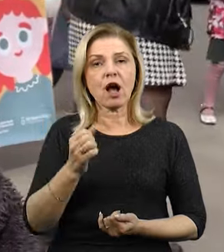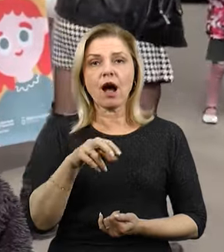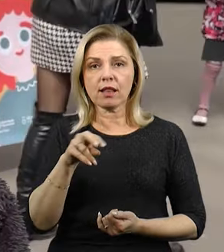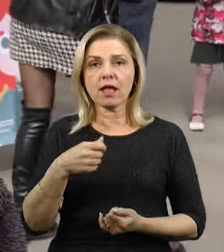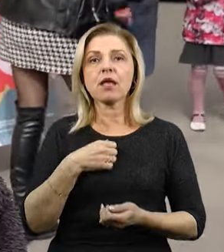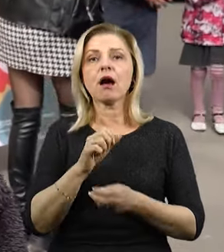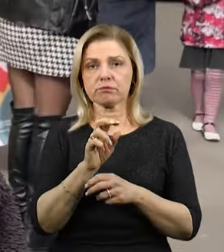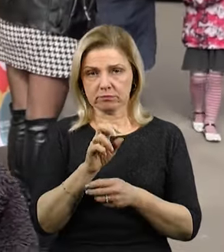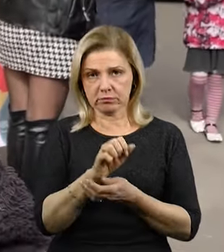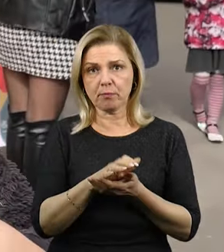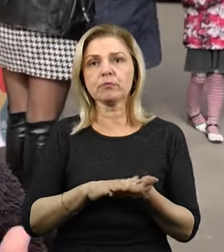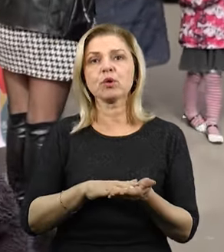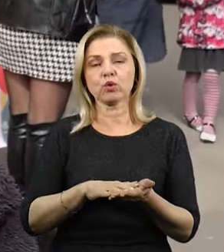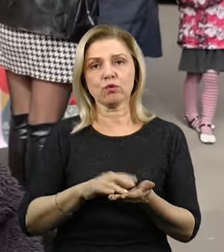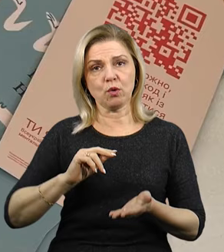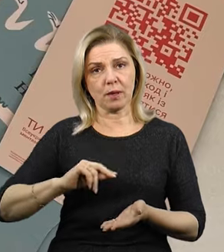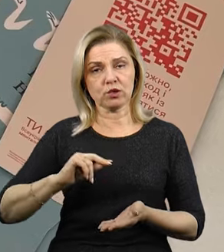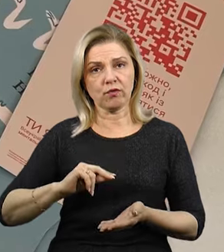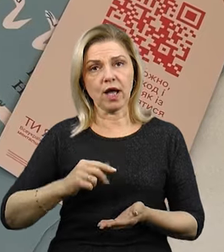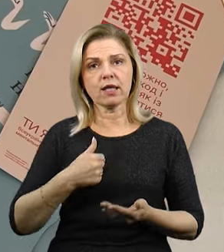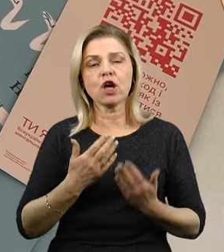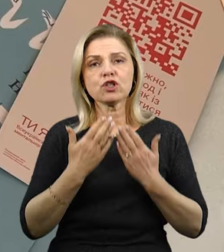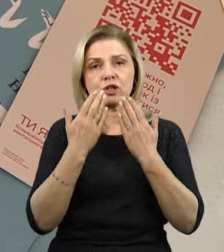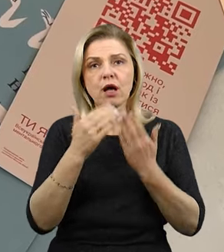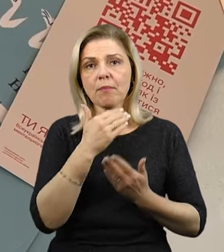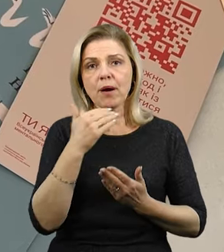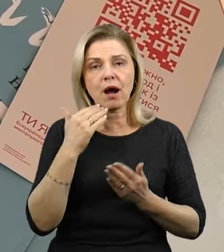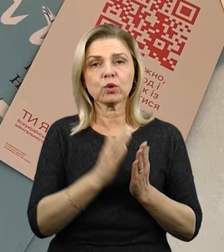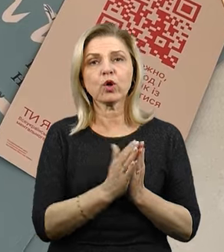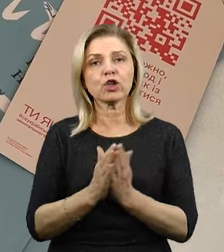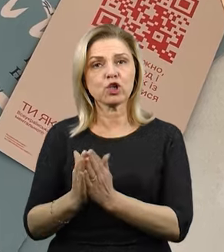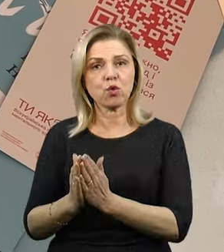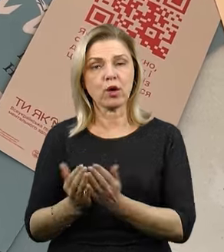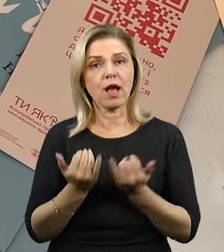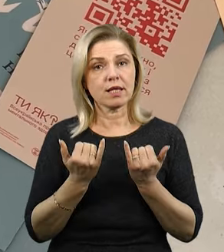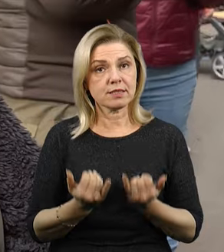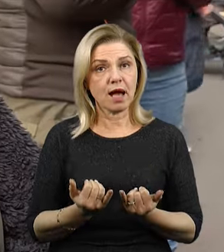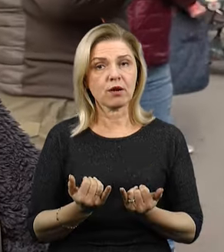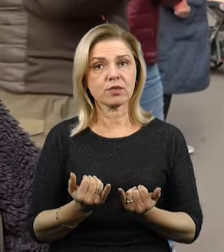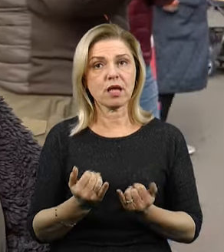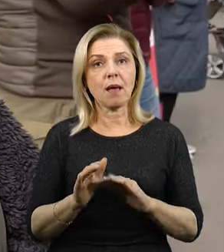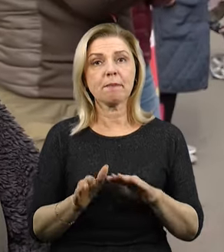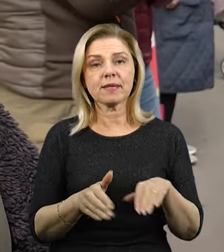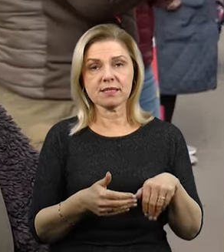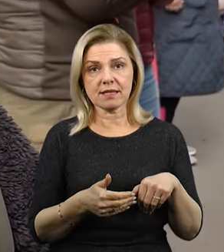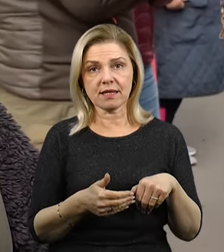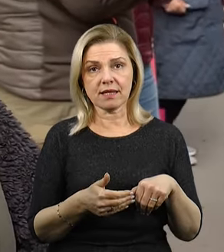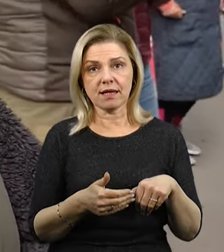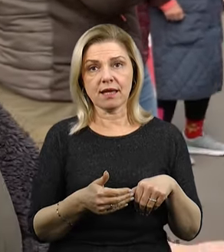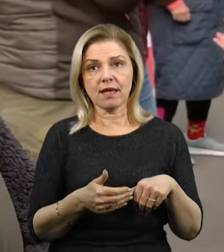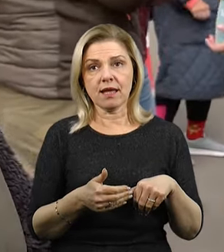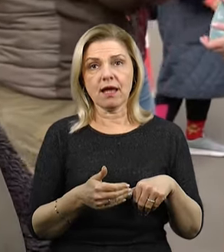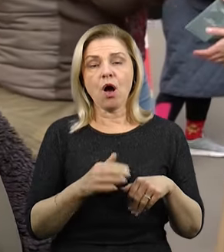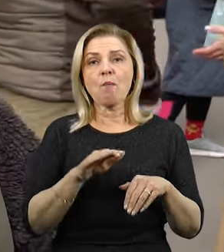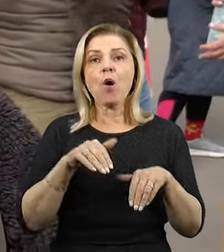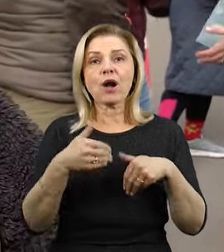продовжую з неї займа ну працювати Я читаю багато книжок ще зараз я після після